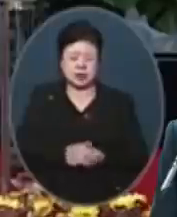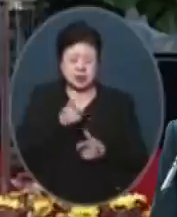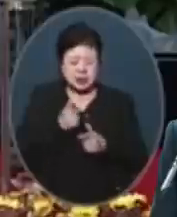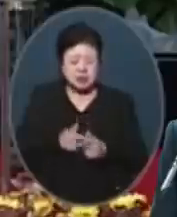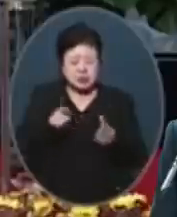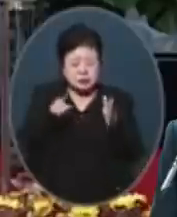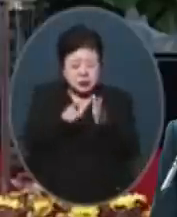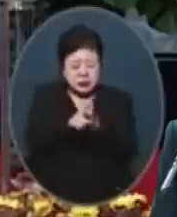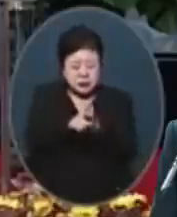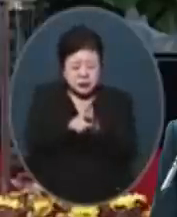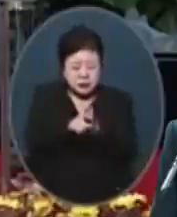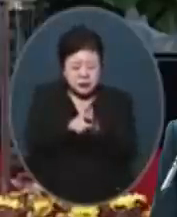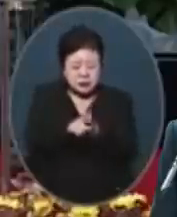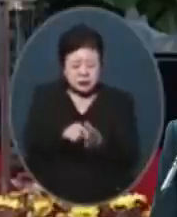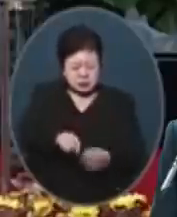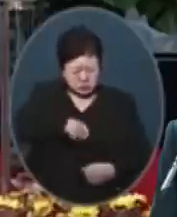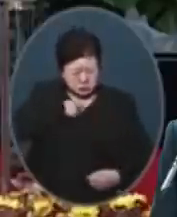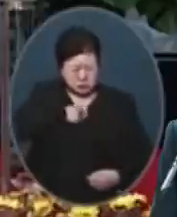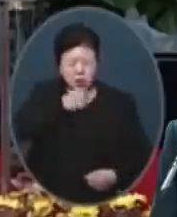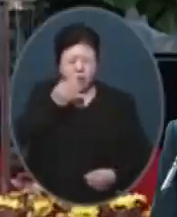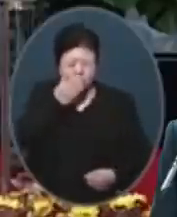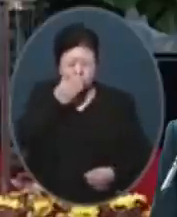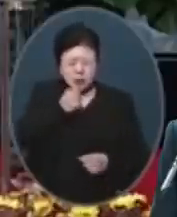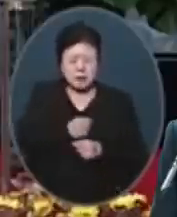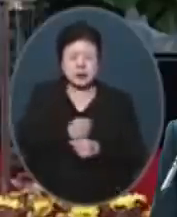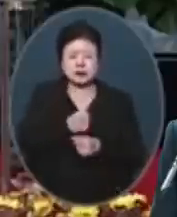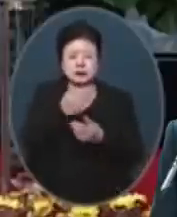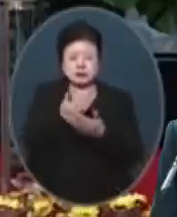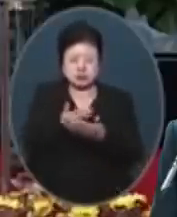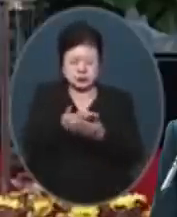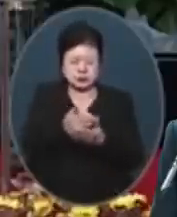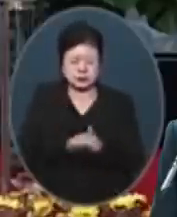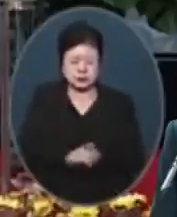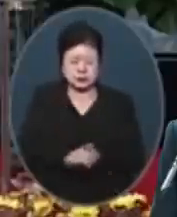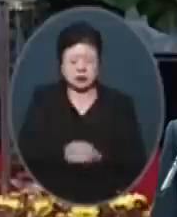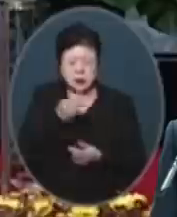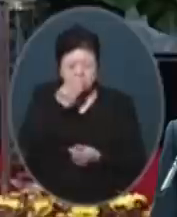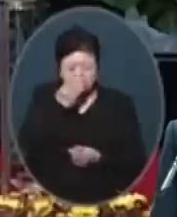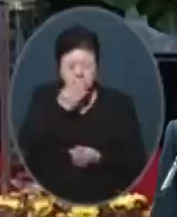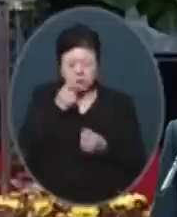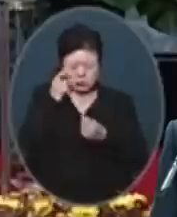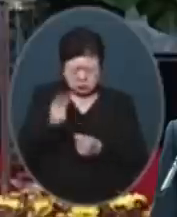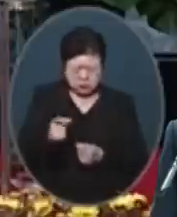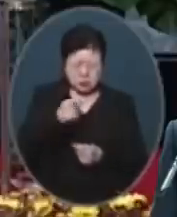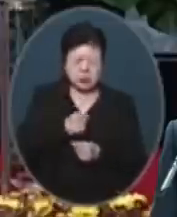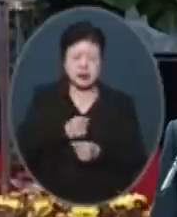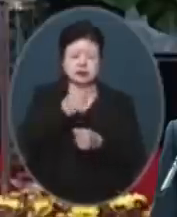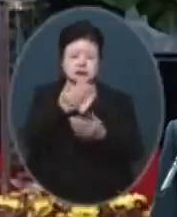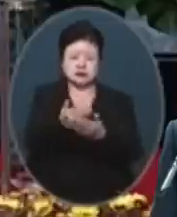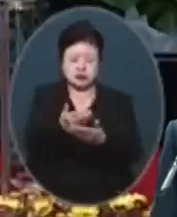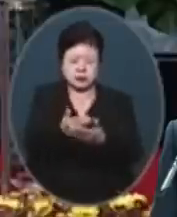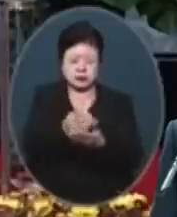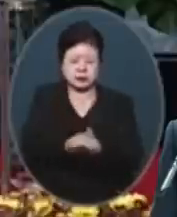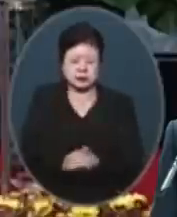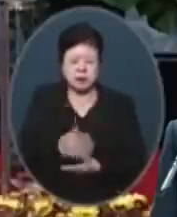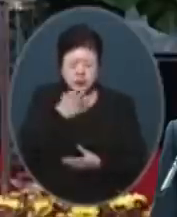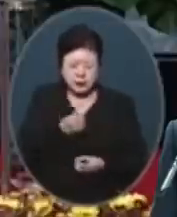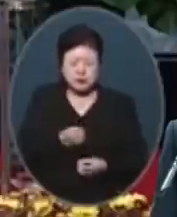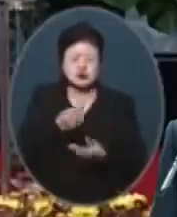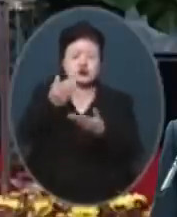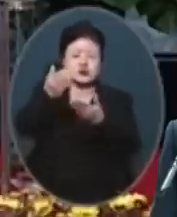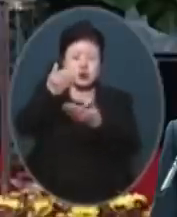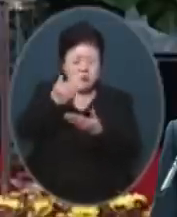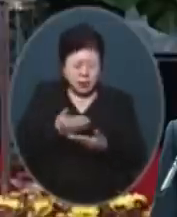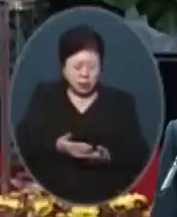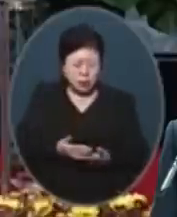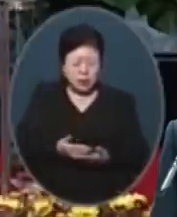예수를 믿어서 모두 더 의롭고 거룩하게 만들어주시고 건강하고 튼튼하게 만들어주시고 아브라함의 축복을